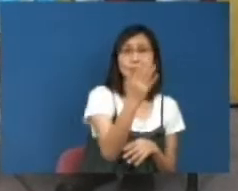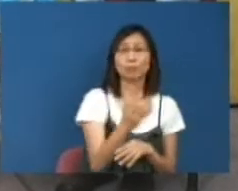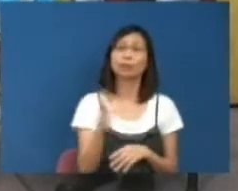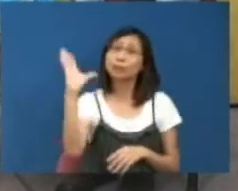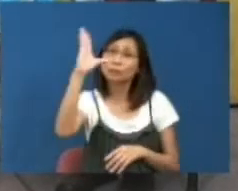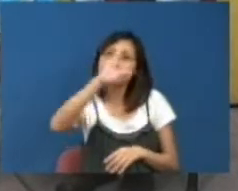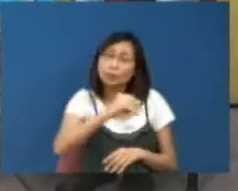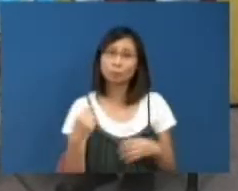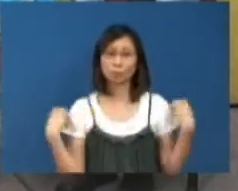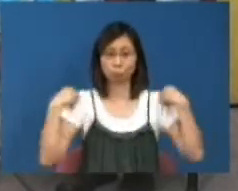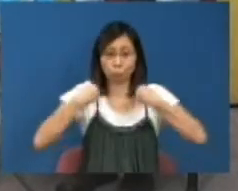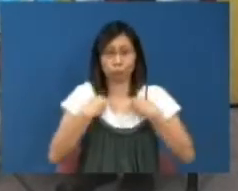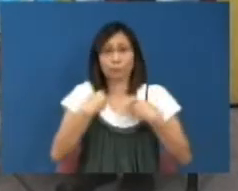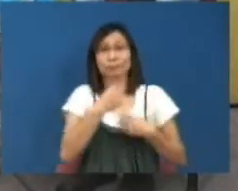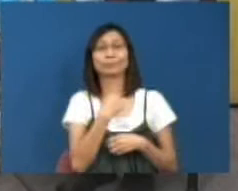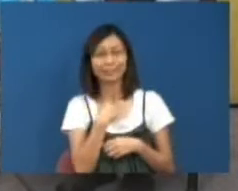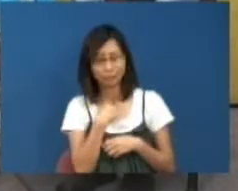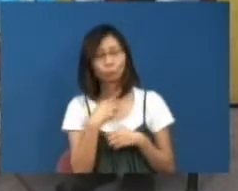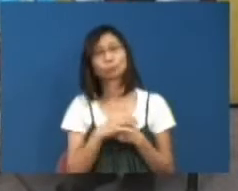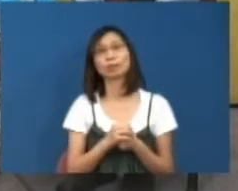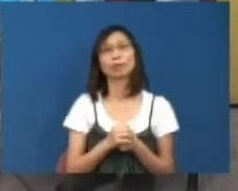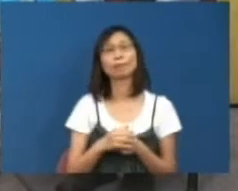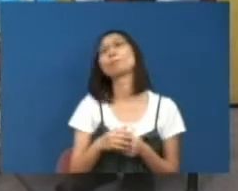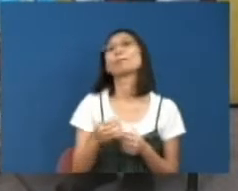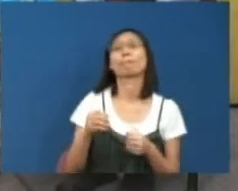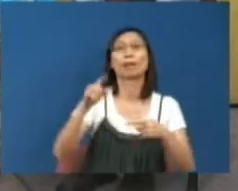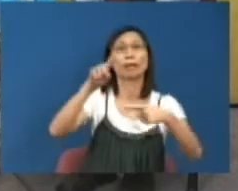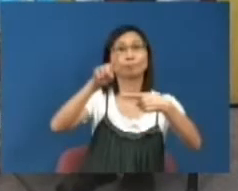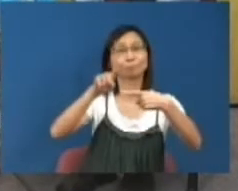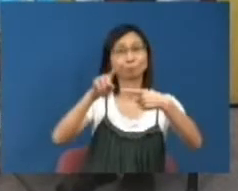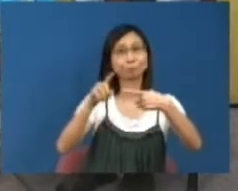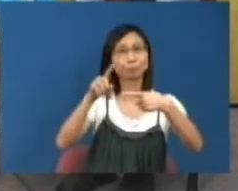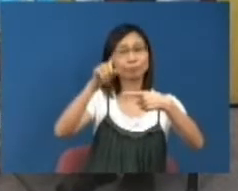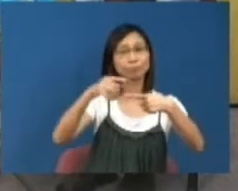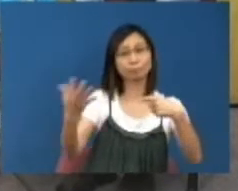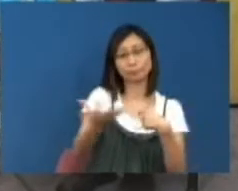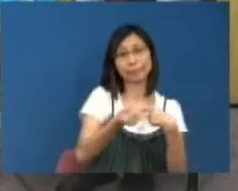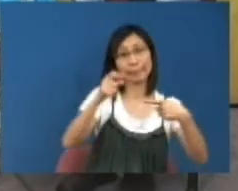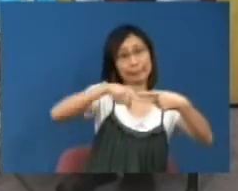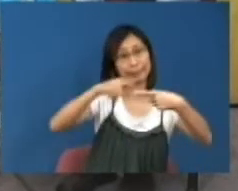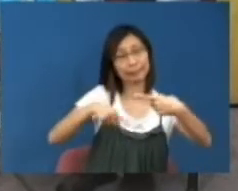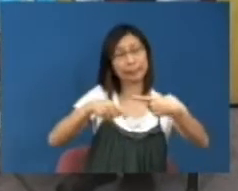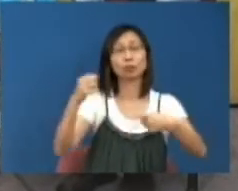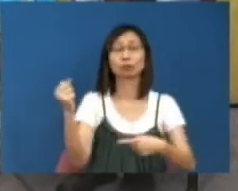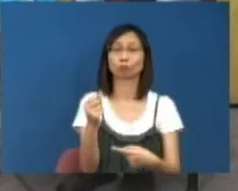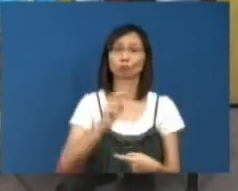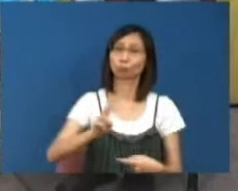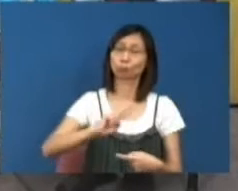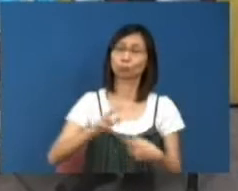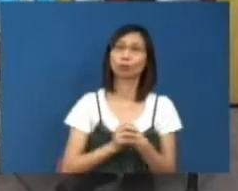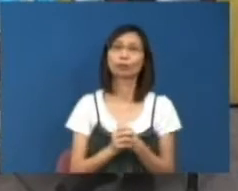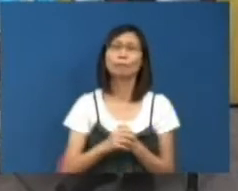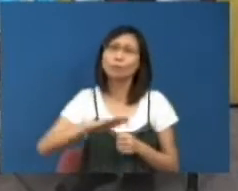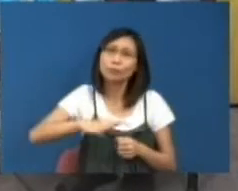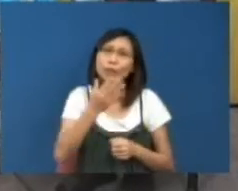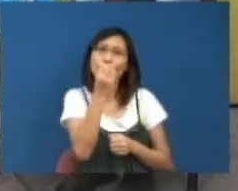外套嘅咯。 係咯，就算澳洲又係咁，加拿大又係咁。咁香港咧，因為嗰個熱島效應咧，晚頭啊。是